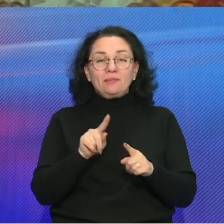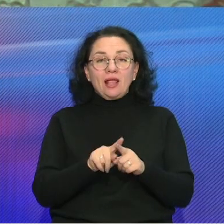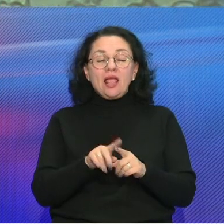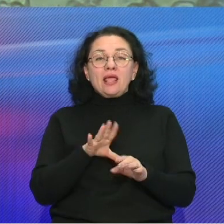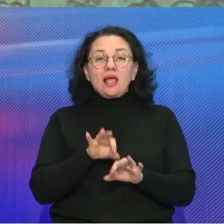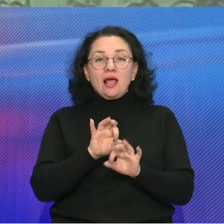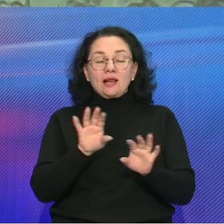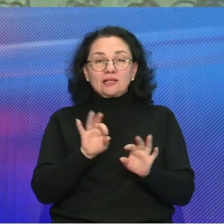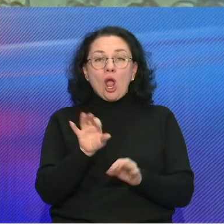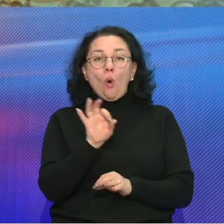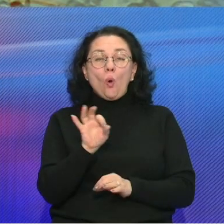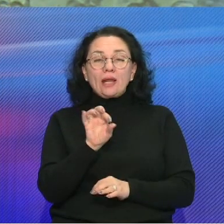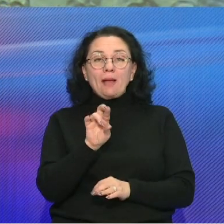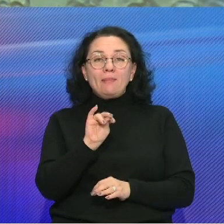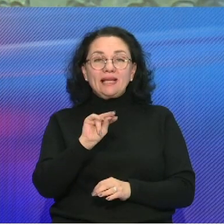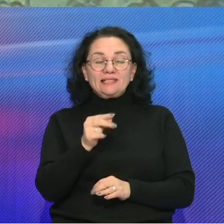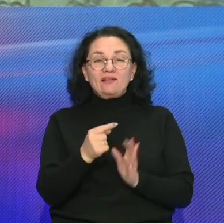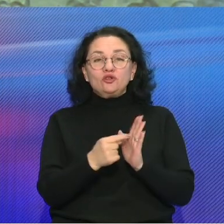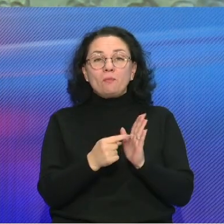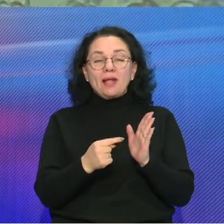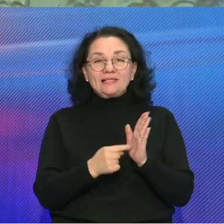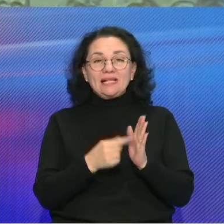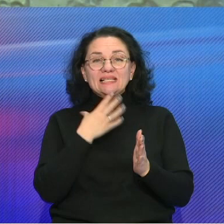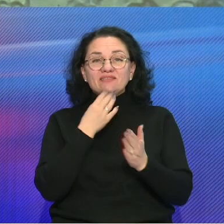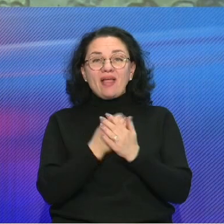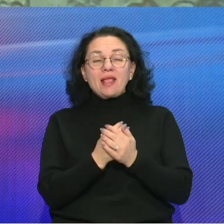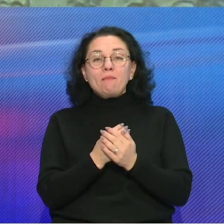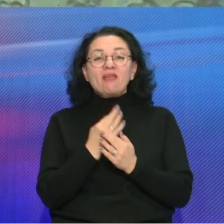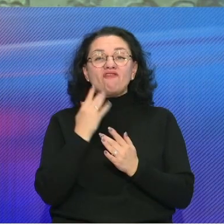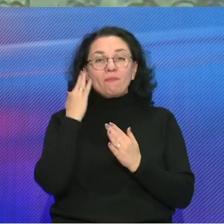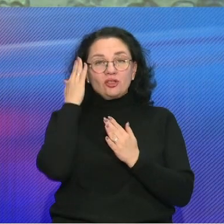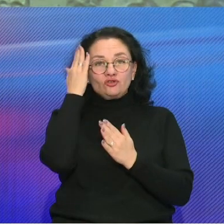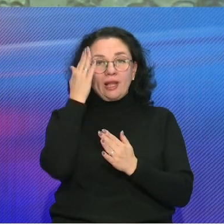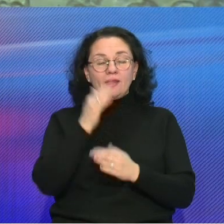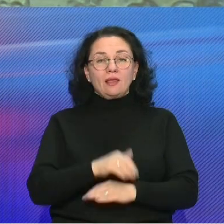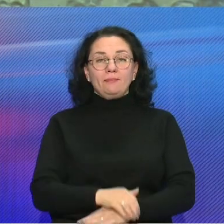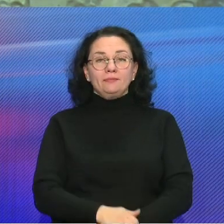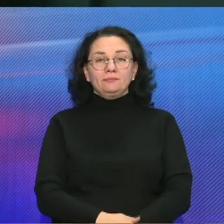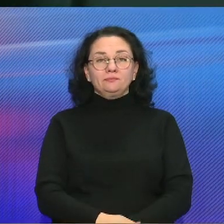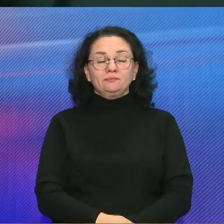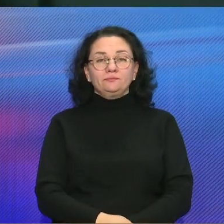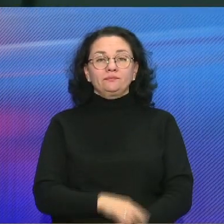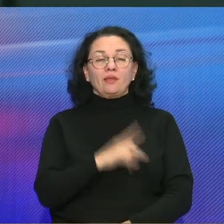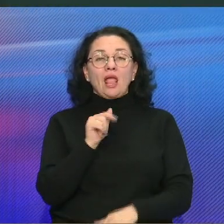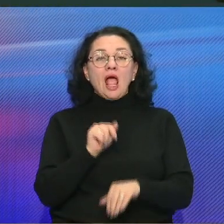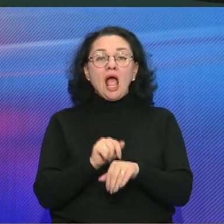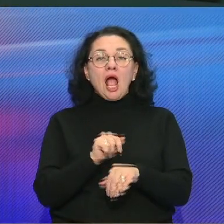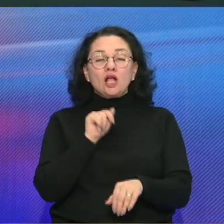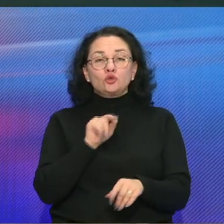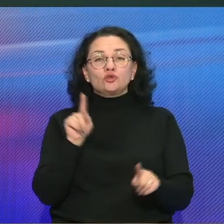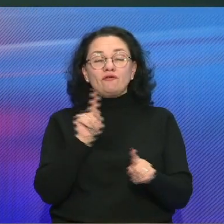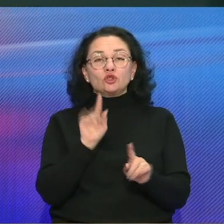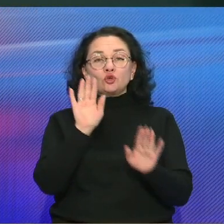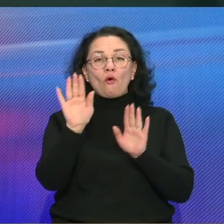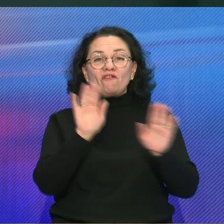Кислого. Ольга Борисевич поделится своими уражениями от наведывания экспозиции. Отчувание, что в выставочной зале